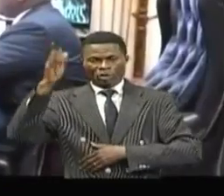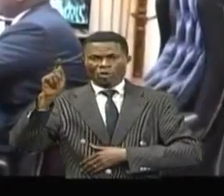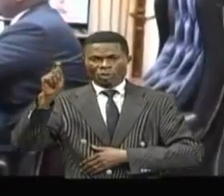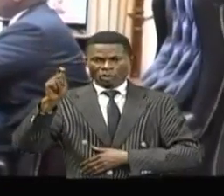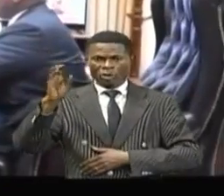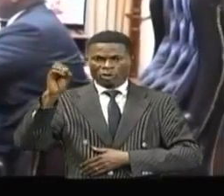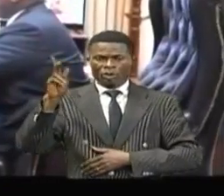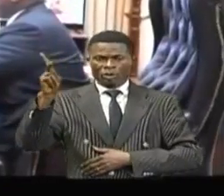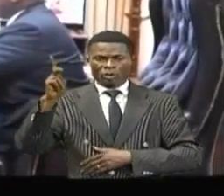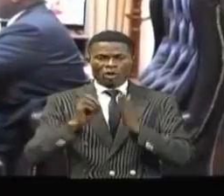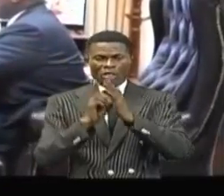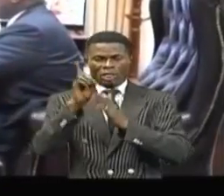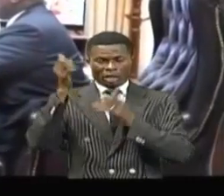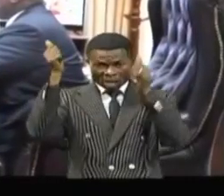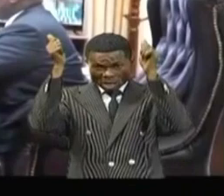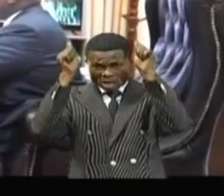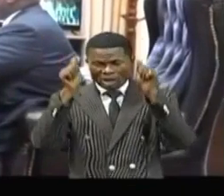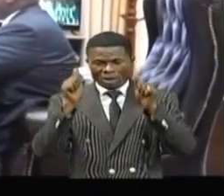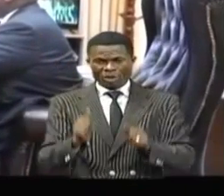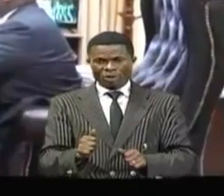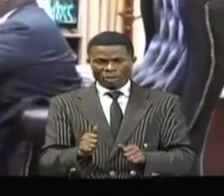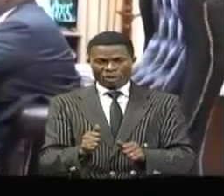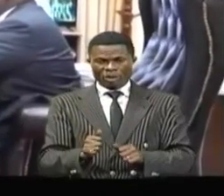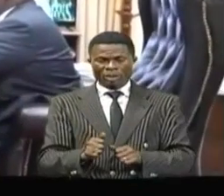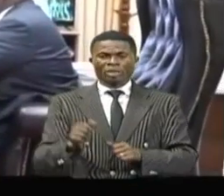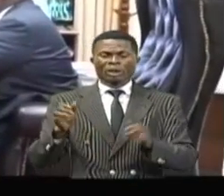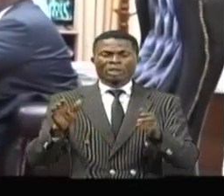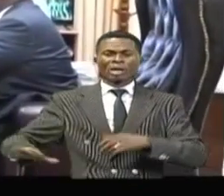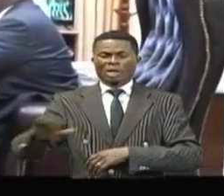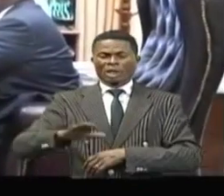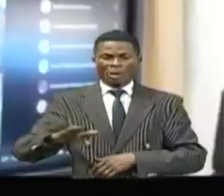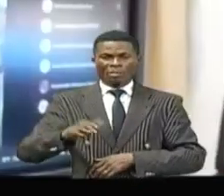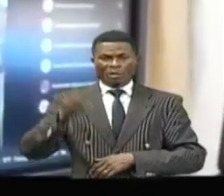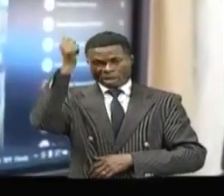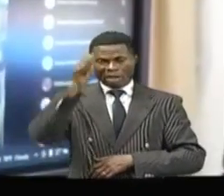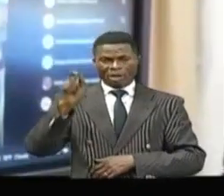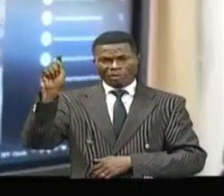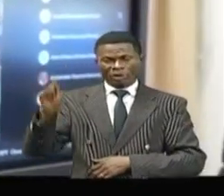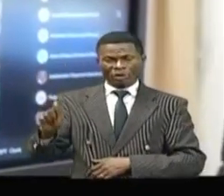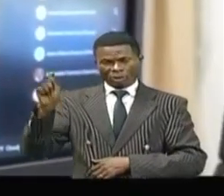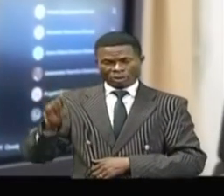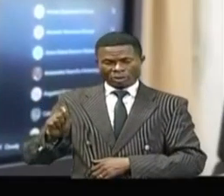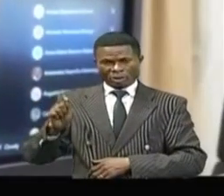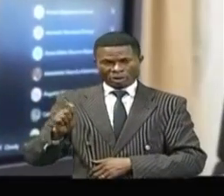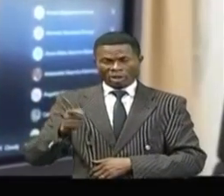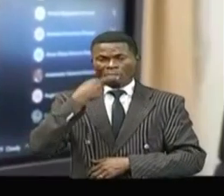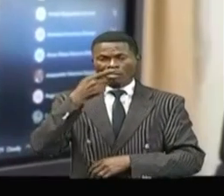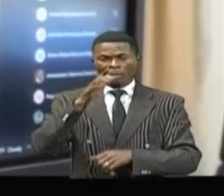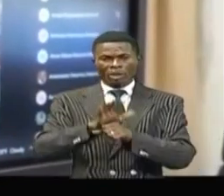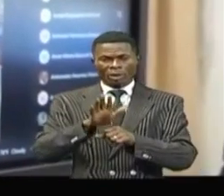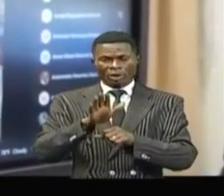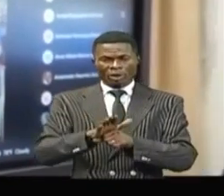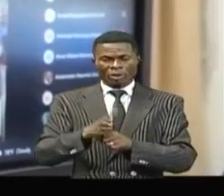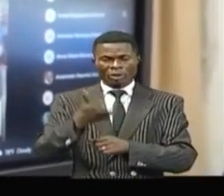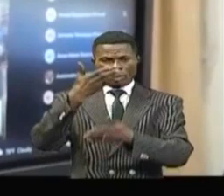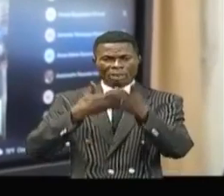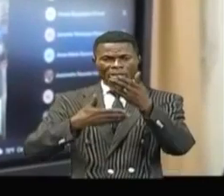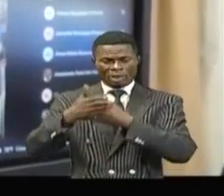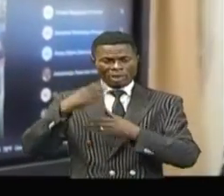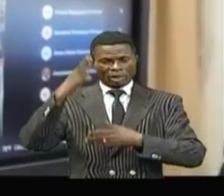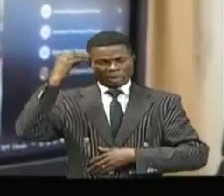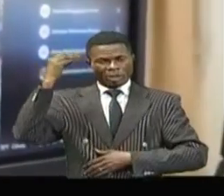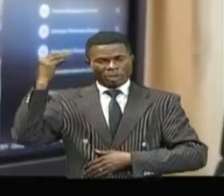développement en Afrique, TICAD, tenue à Tunisie. Il est particulièrement revenu sur les échanges